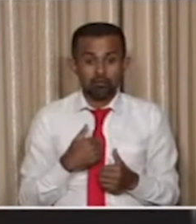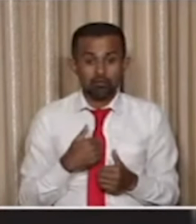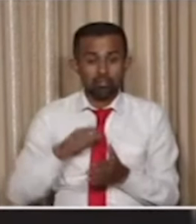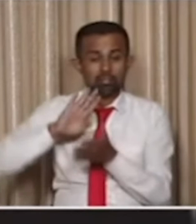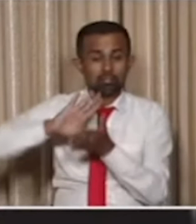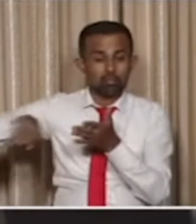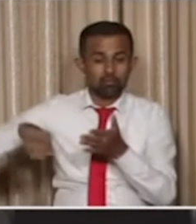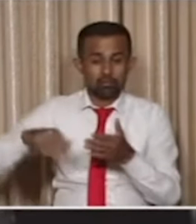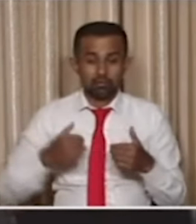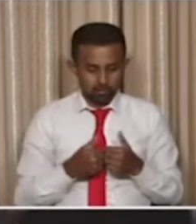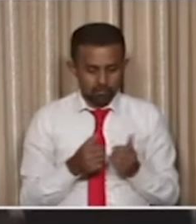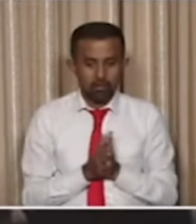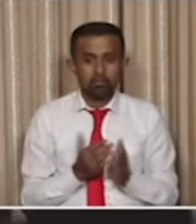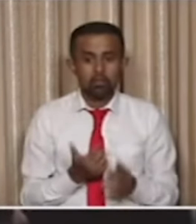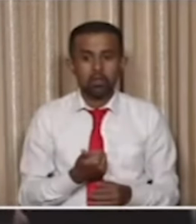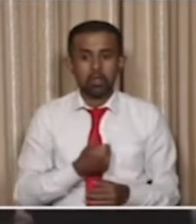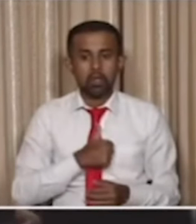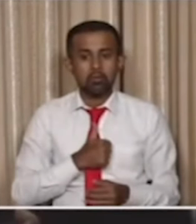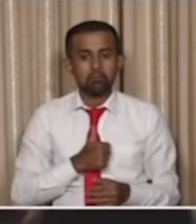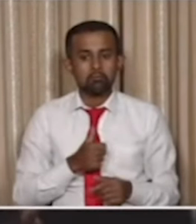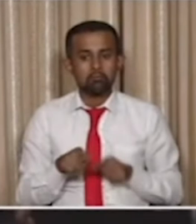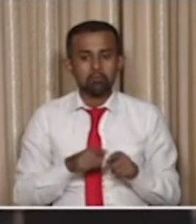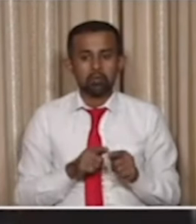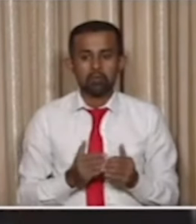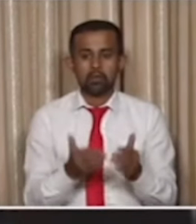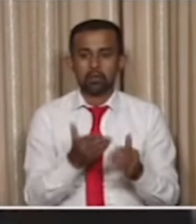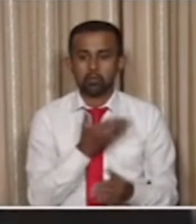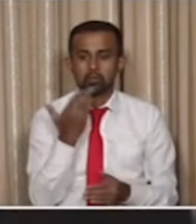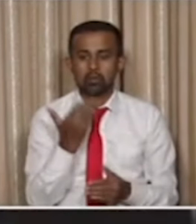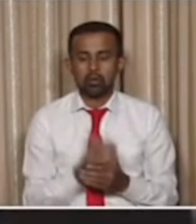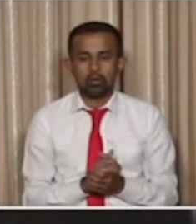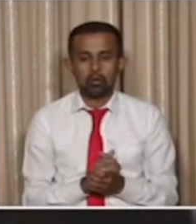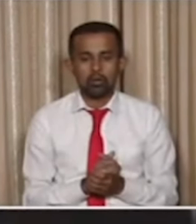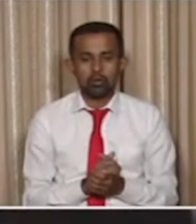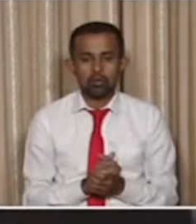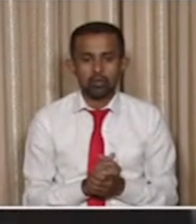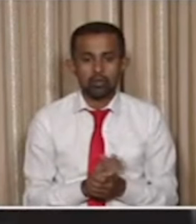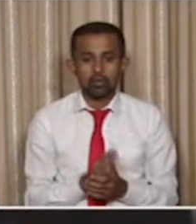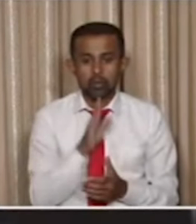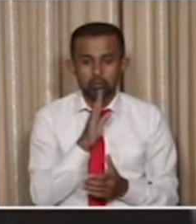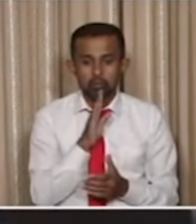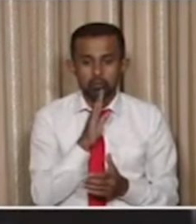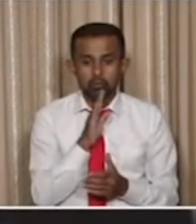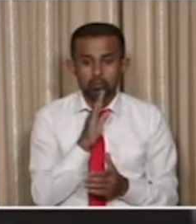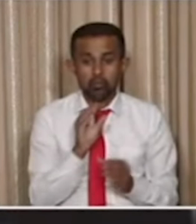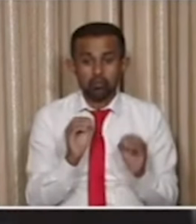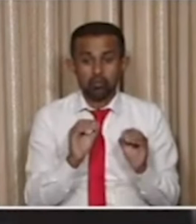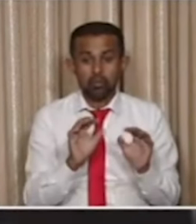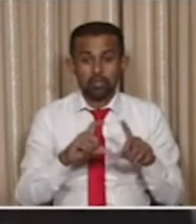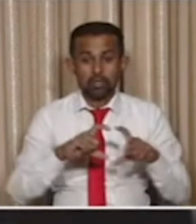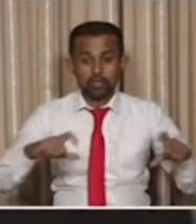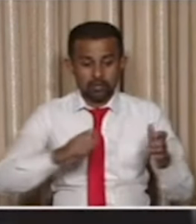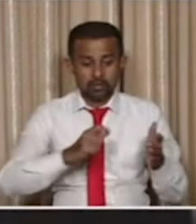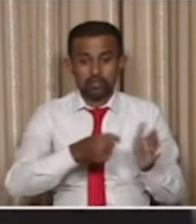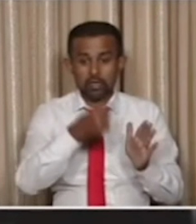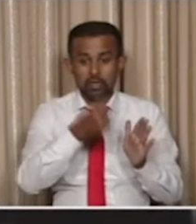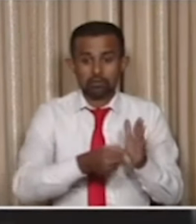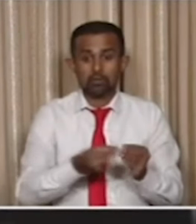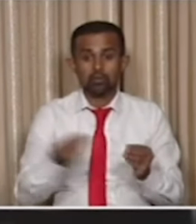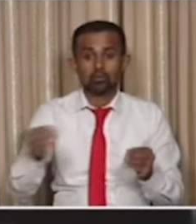පැත්තකට දාලා තමන්ට ඕන දෙයක් කරන්න පුළුවන්. මේක හරියට හිස්ටෙක් පතක් අස්සම් කරලා දුන්නා වගේ වැඩක්. මේ දෙන්නේ